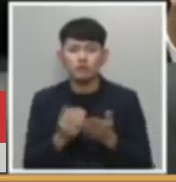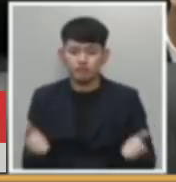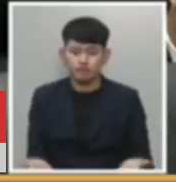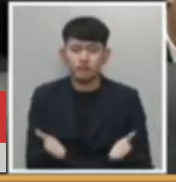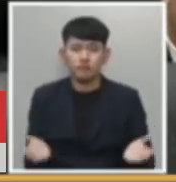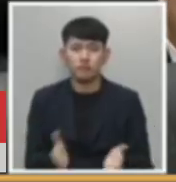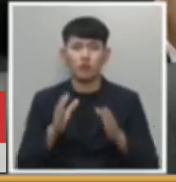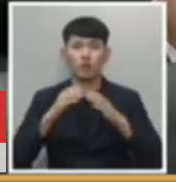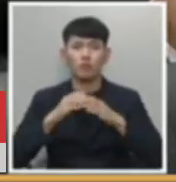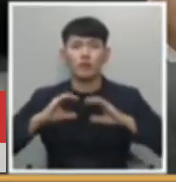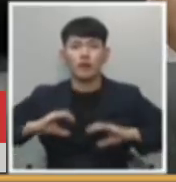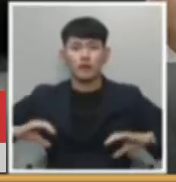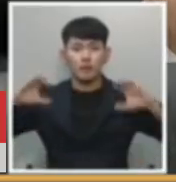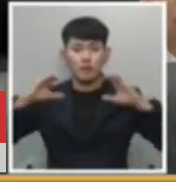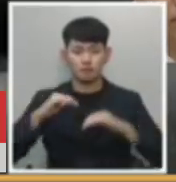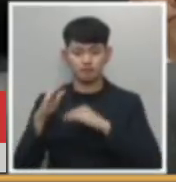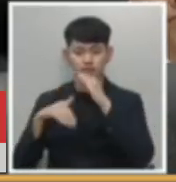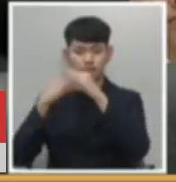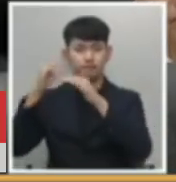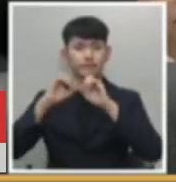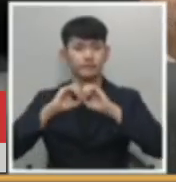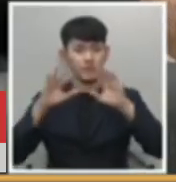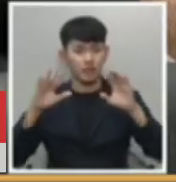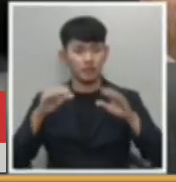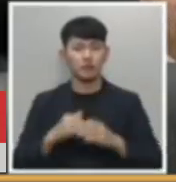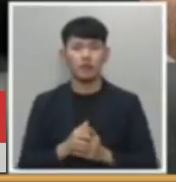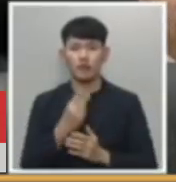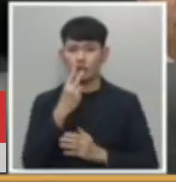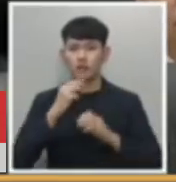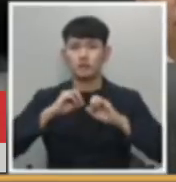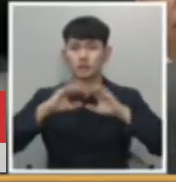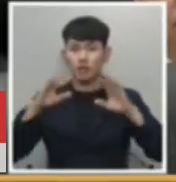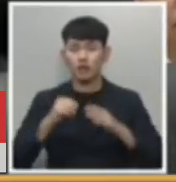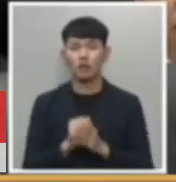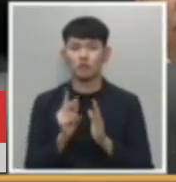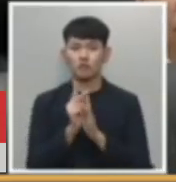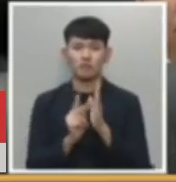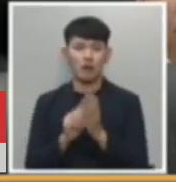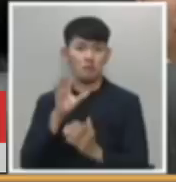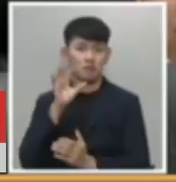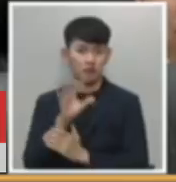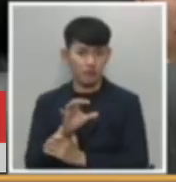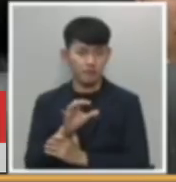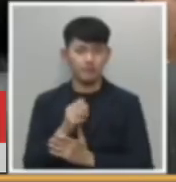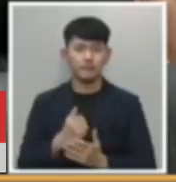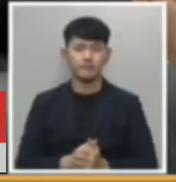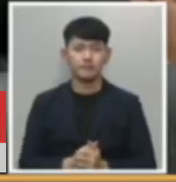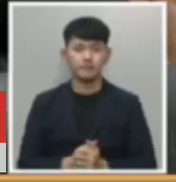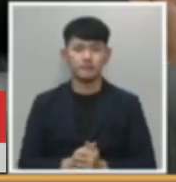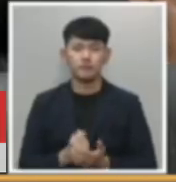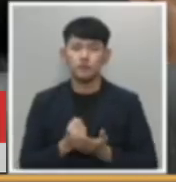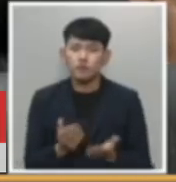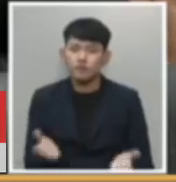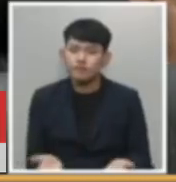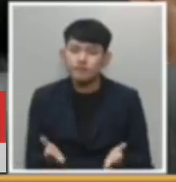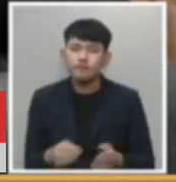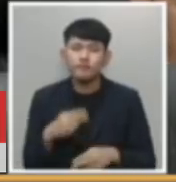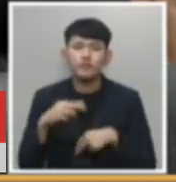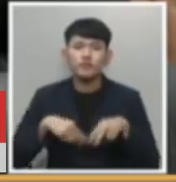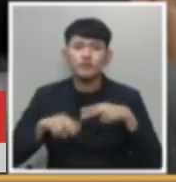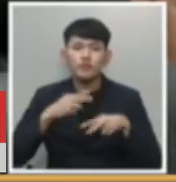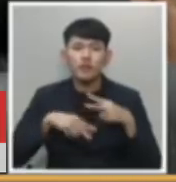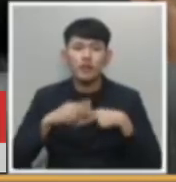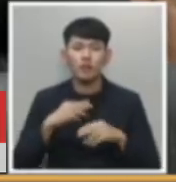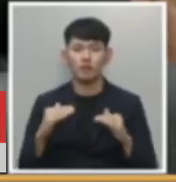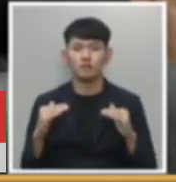บาลให้ปรากฏผลชัดเจนในรูปธรรมการบังคับใช้กฎหมายและอำนวยความยุติธรรมให้เป็นไปอย่